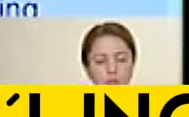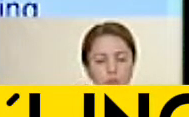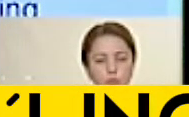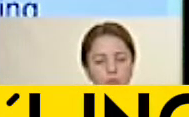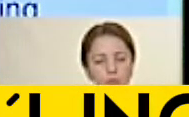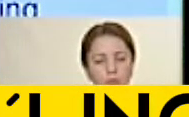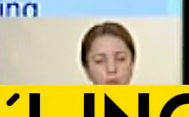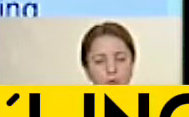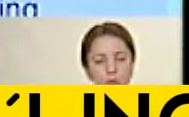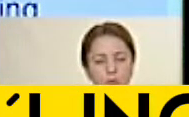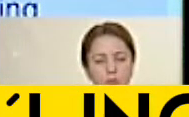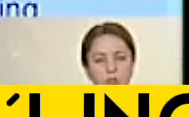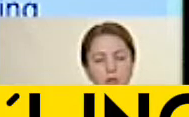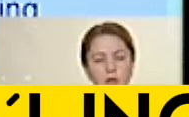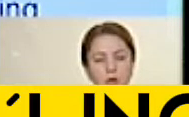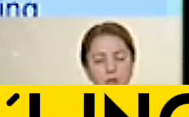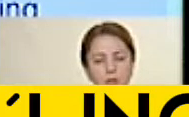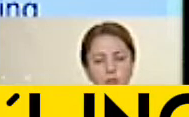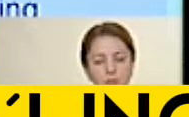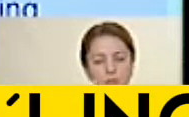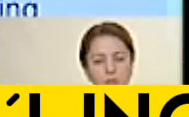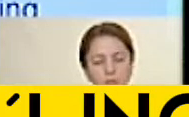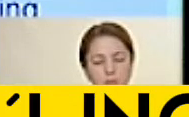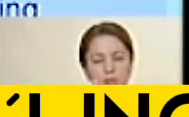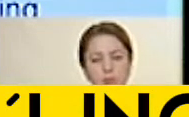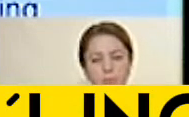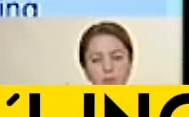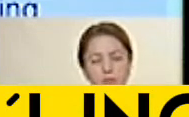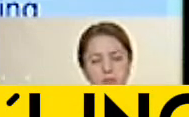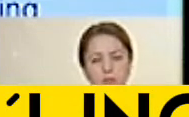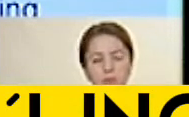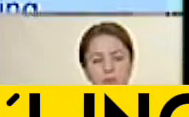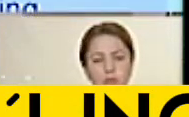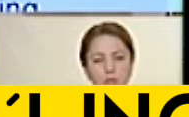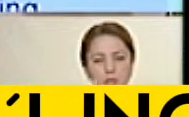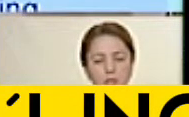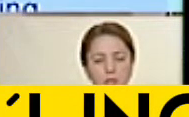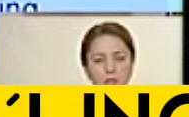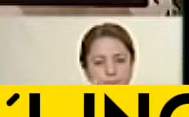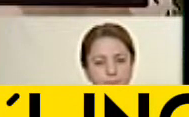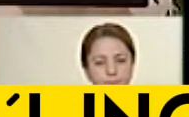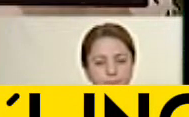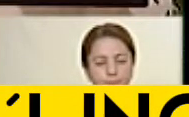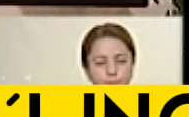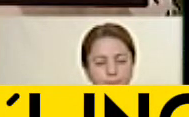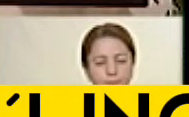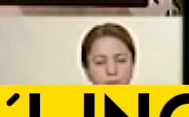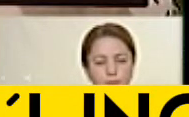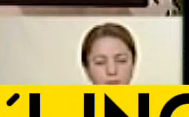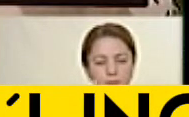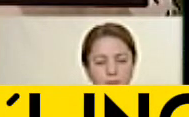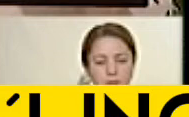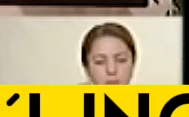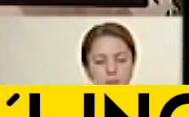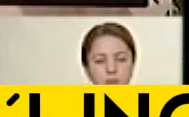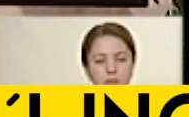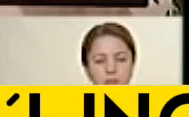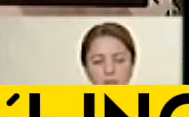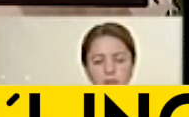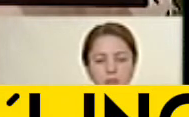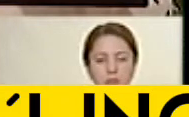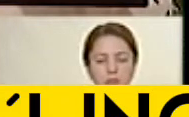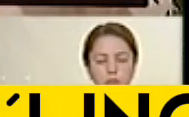olganda kundalik hayotimizning deyarli barcha sohalari ham aynan transport turlariga bog'langan. Demak, transport iqtisodiyotning